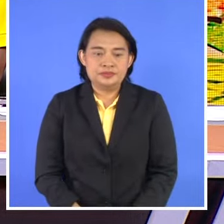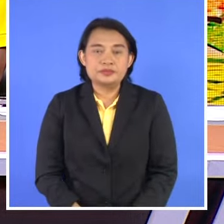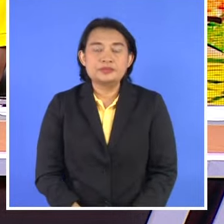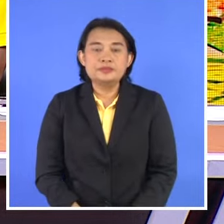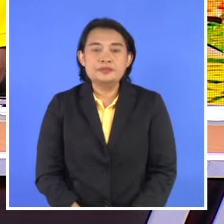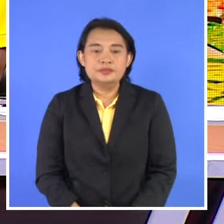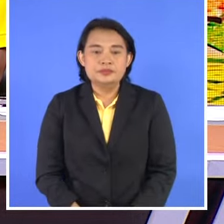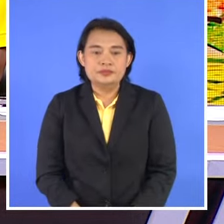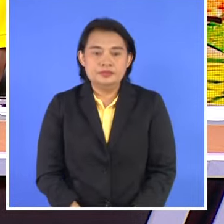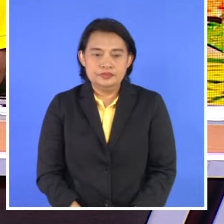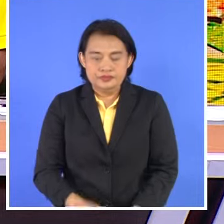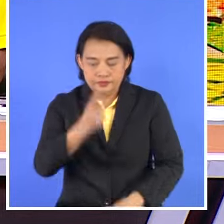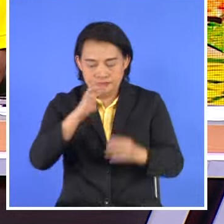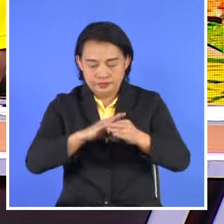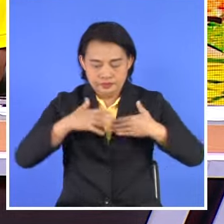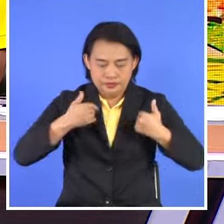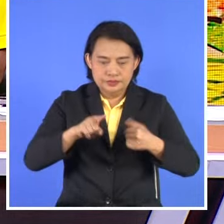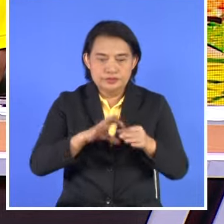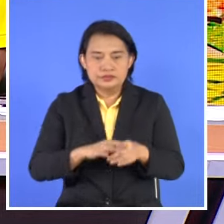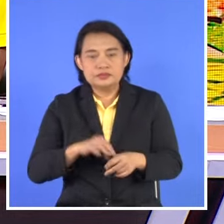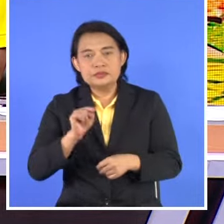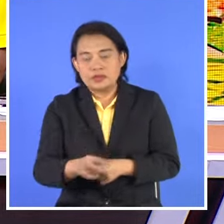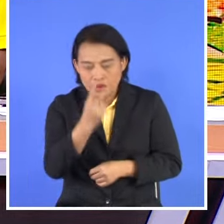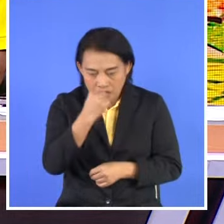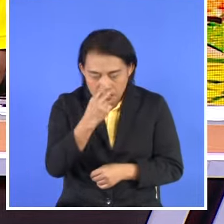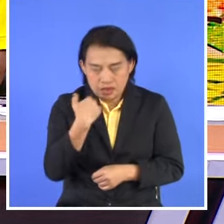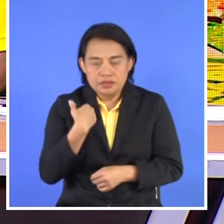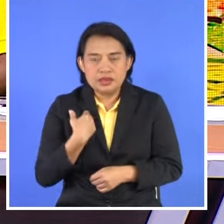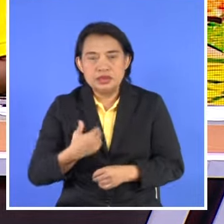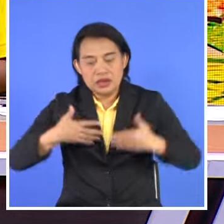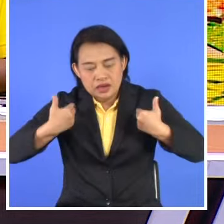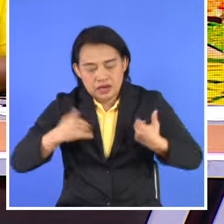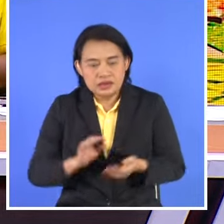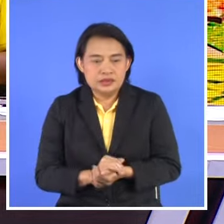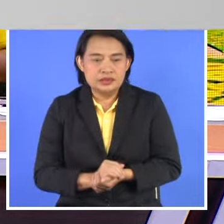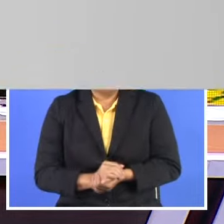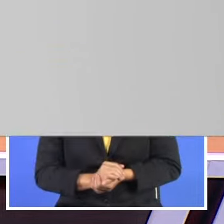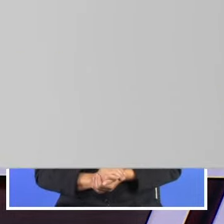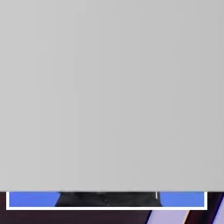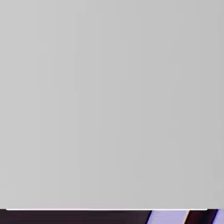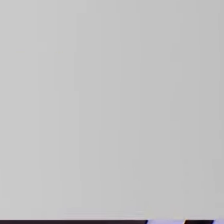คักนะคะบอกแล้วข่าวนั้นมีสองอารมณ์เลยทั้งดีใจและเสียใจ ลูกเขยแสบนะลูกเขย โอ้